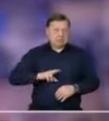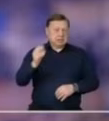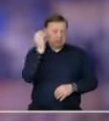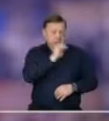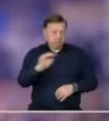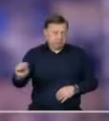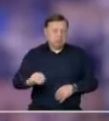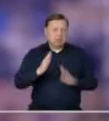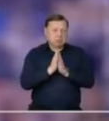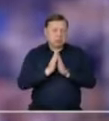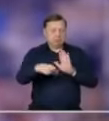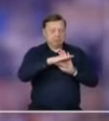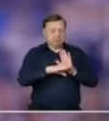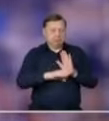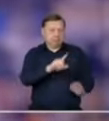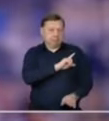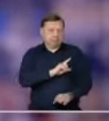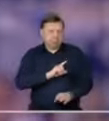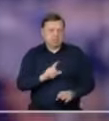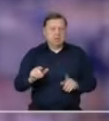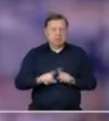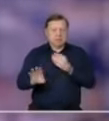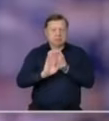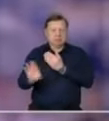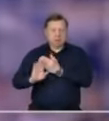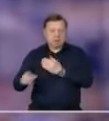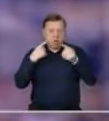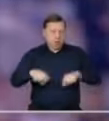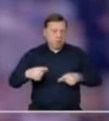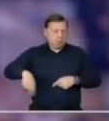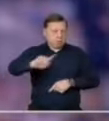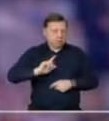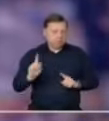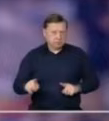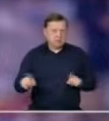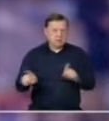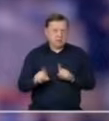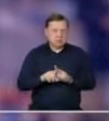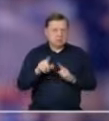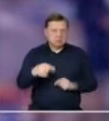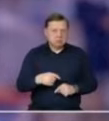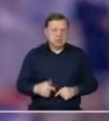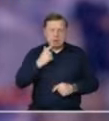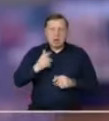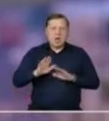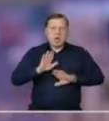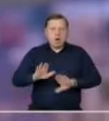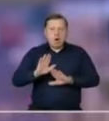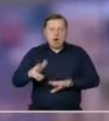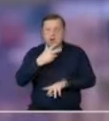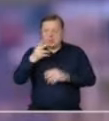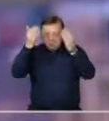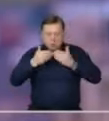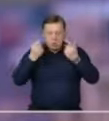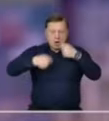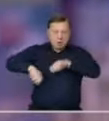apele o przestrzeganie zasad bezpieczeństwa i zachowanie społecznej odpowiedzialności. I wyraźne nie dla środków, które nie chronią przed zakażeniem. Przyłbic, chust